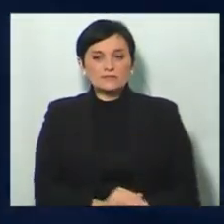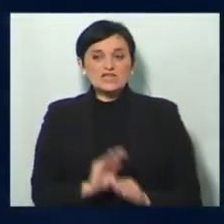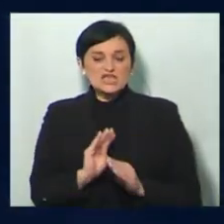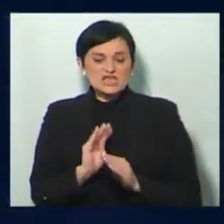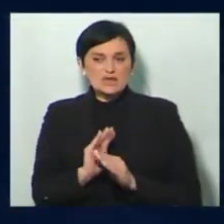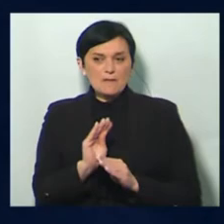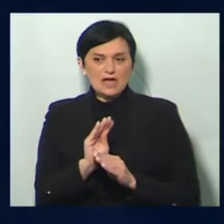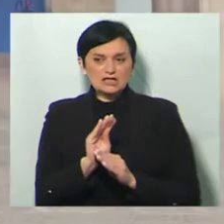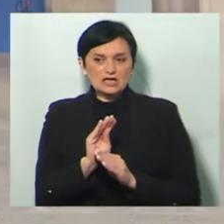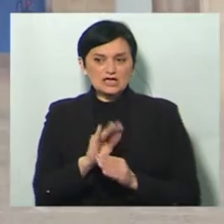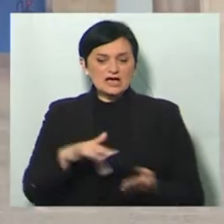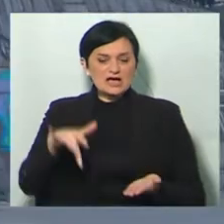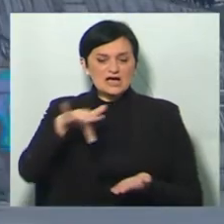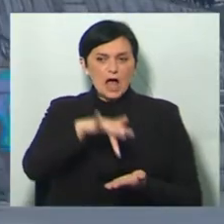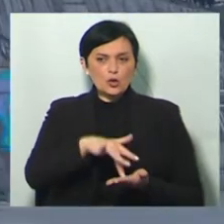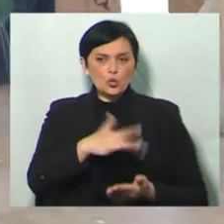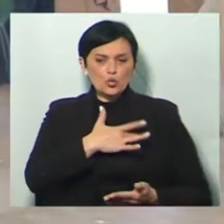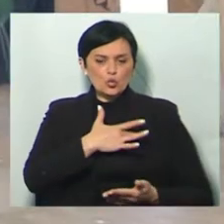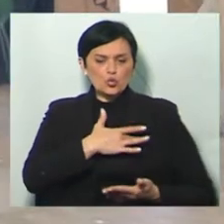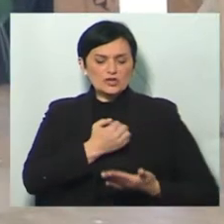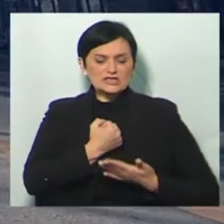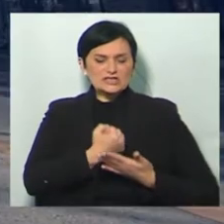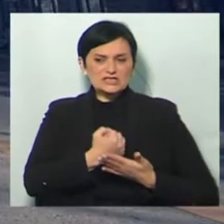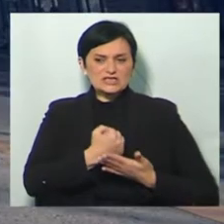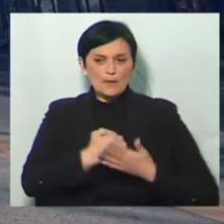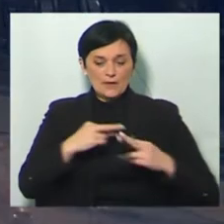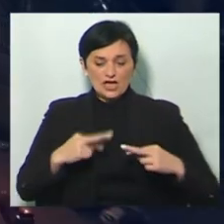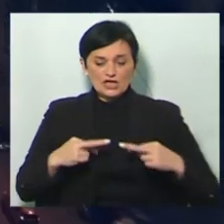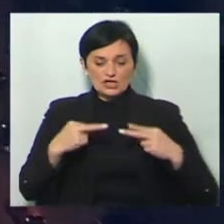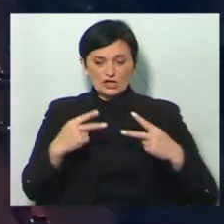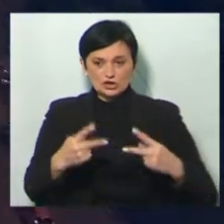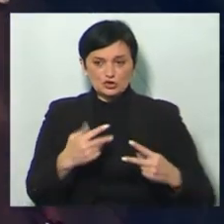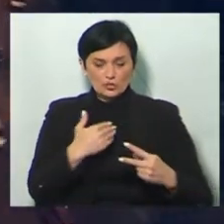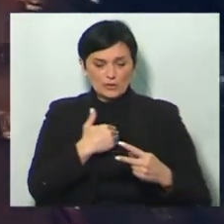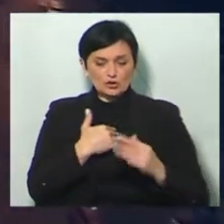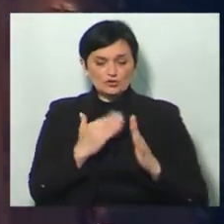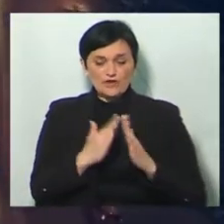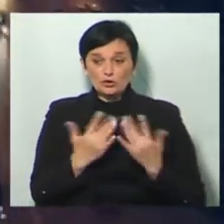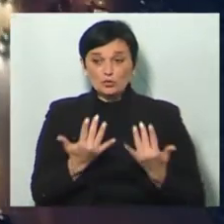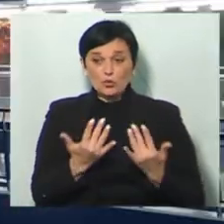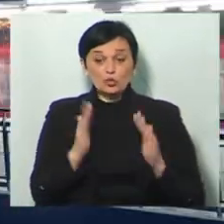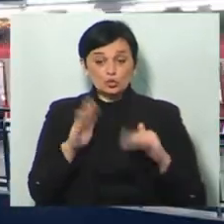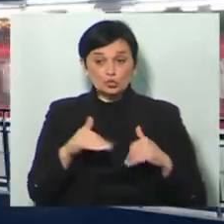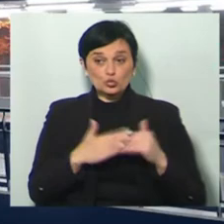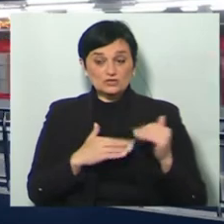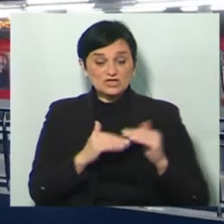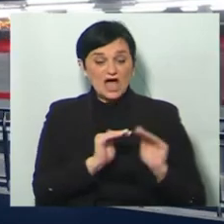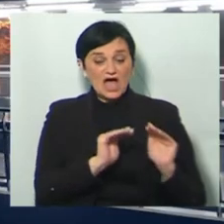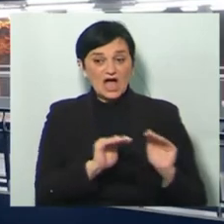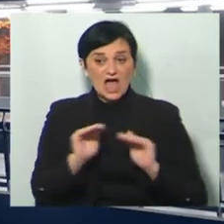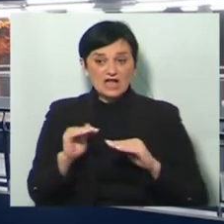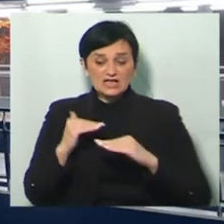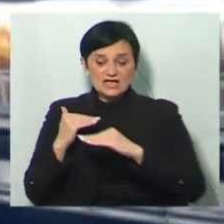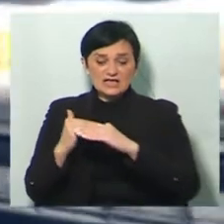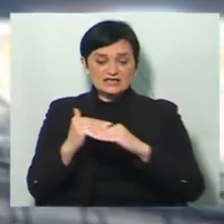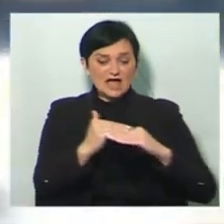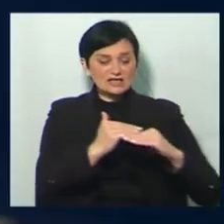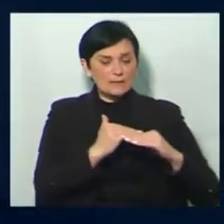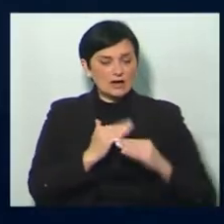იმატებს ქალაქის გულის სენა. იცვლება ჩვენი მოთხოვნილებები, თუმცა ხელმისაწვდომობა თანაბარი არ